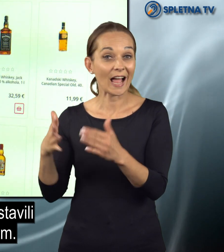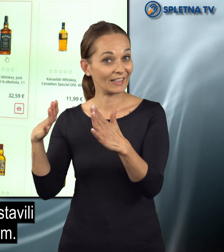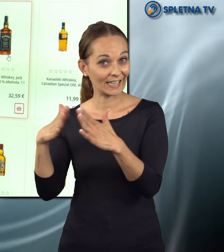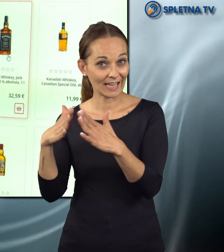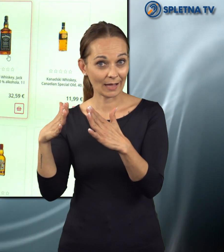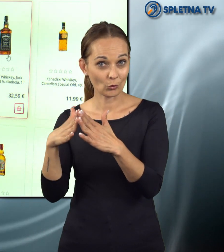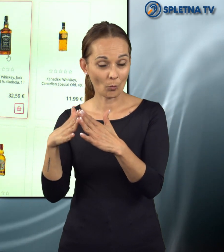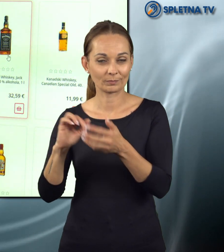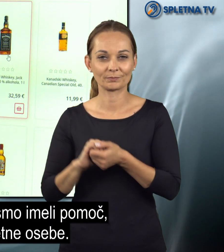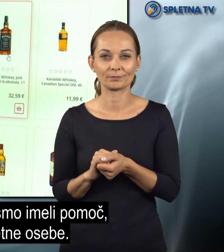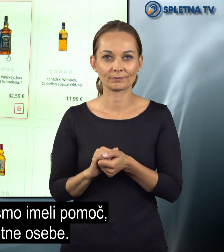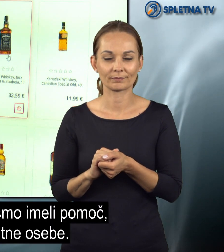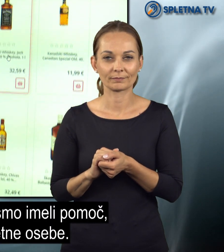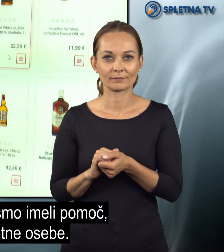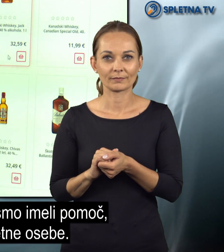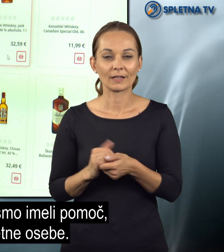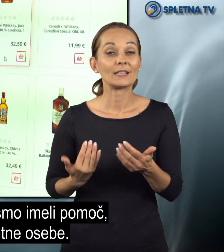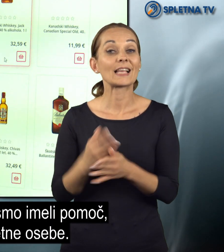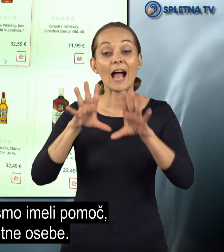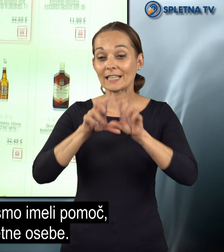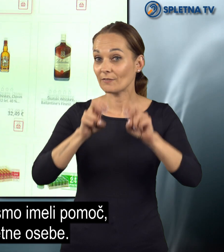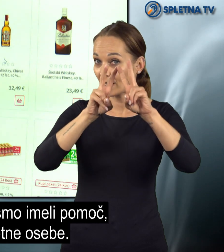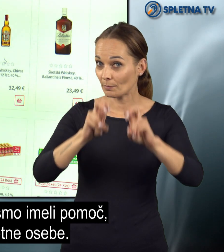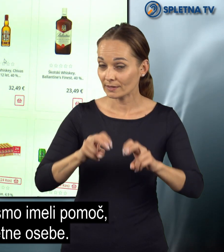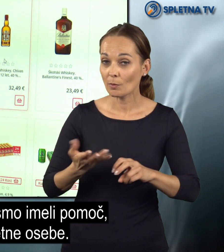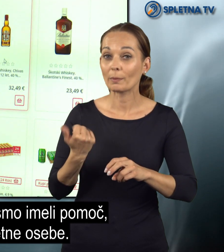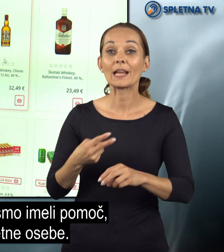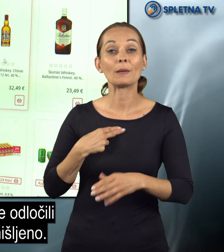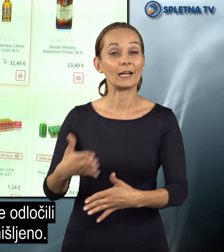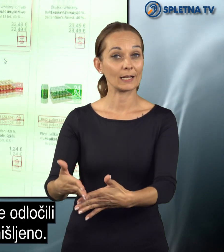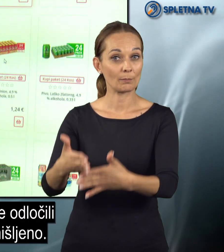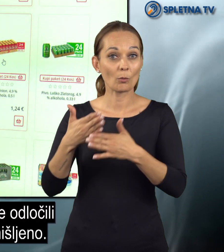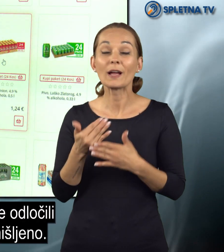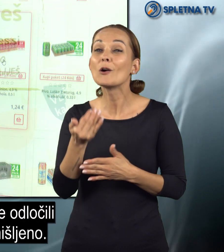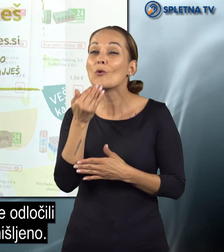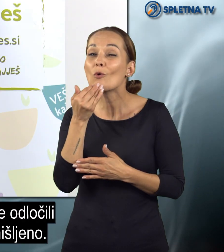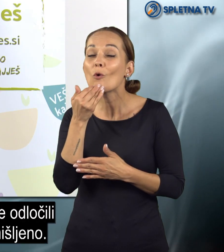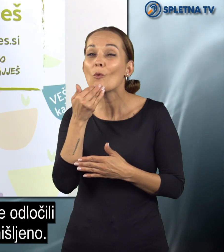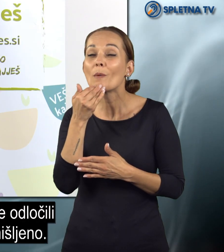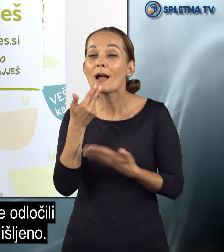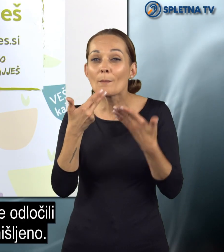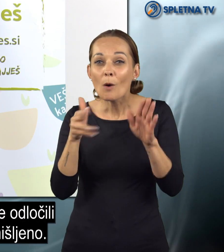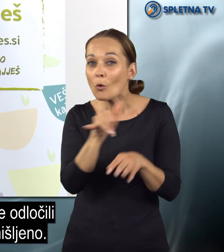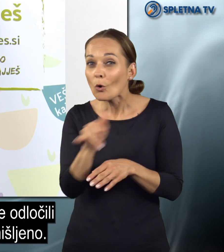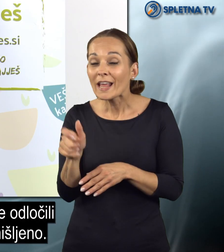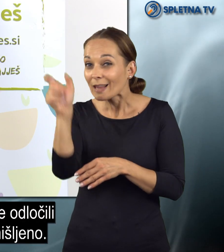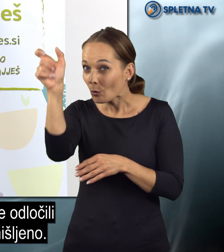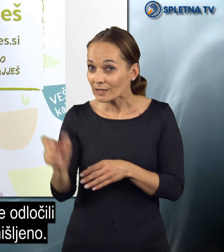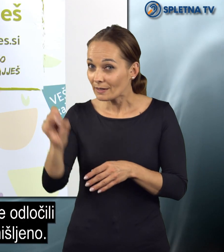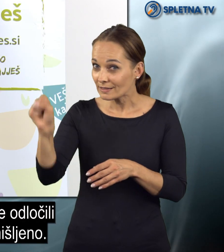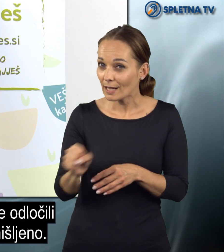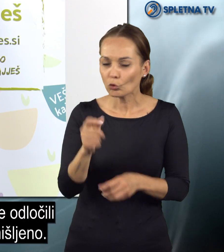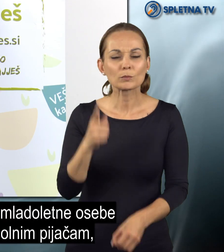dom. Pri izvedbi analize smo imeli pomoč komaj polnoletne osebe, zato smo se odločili